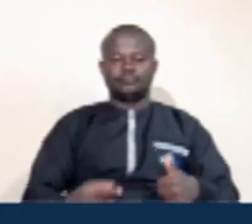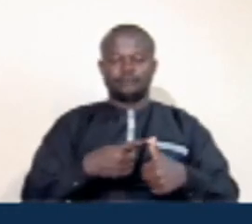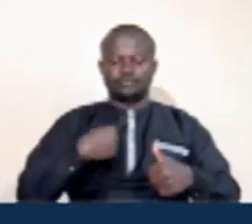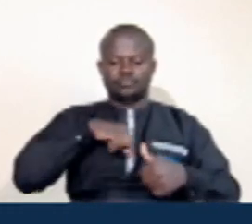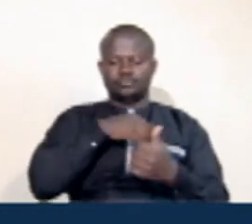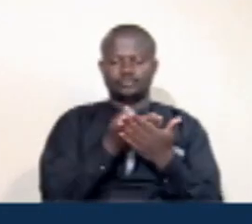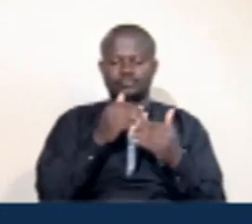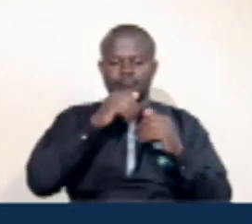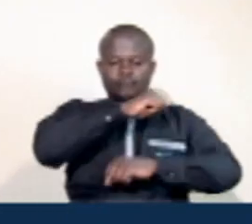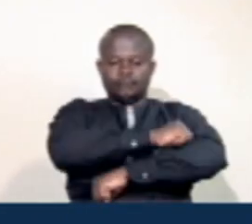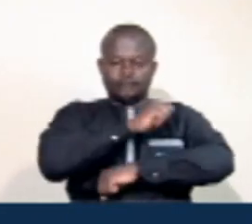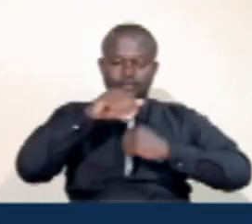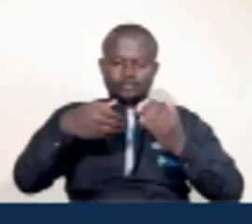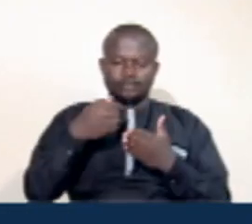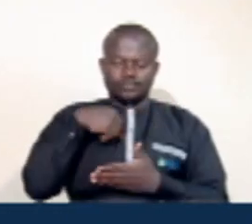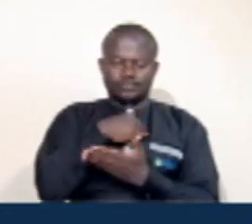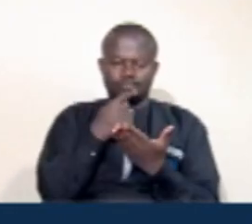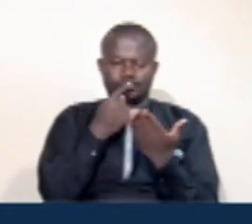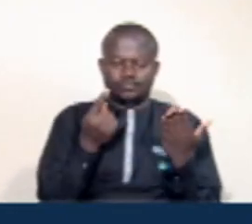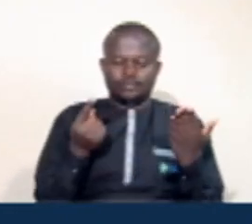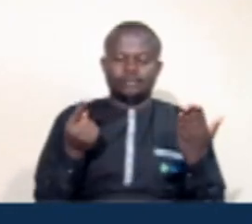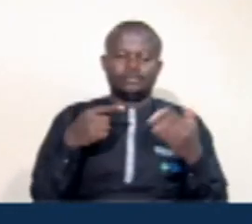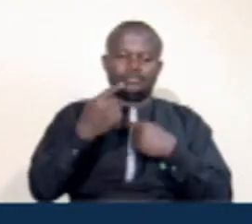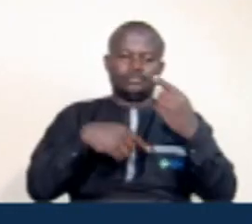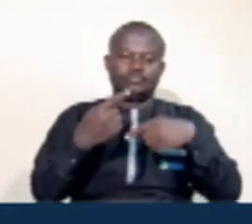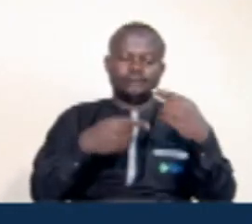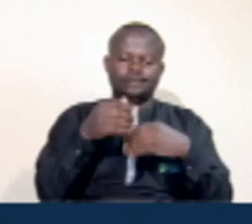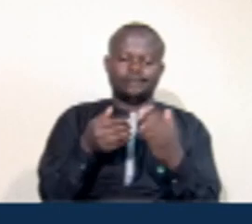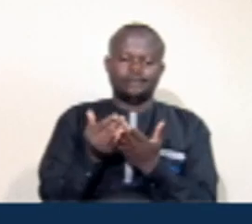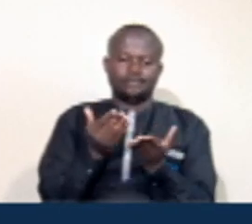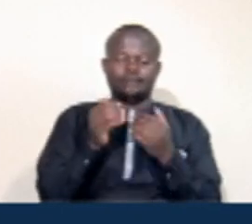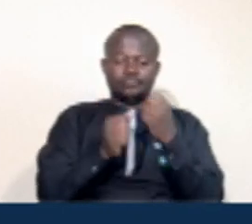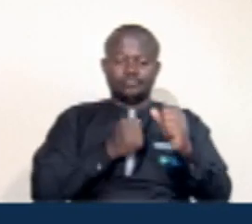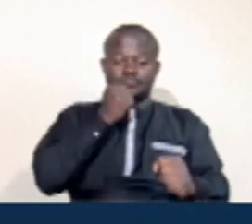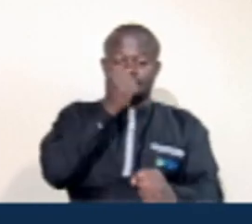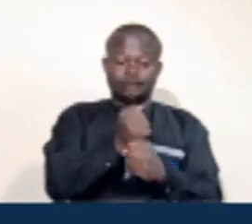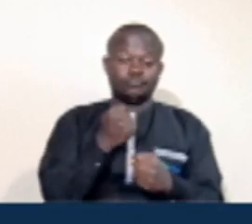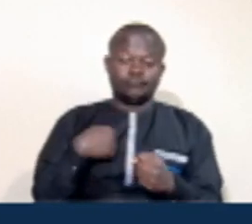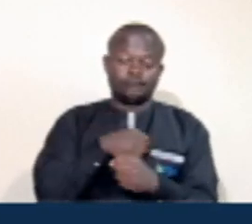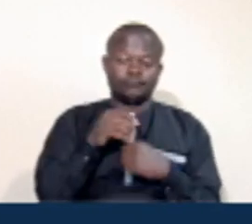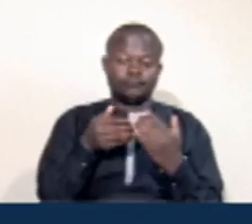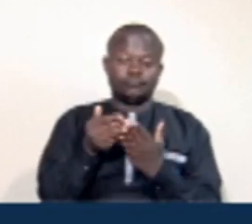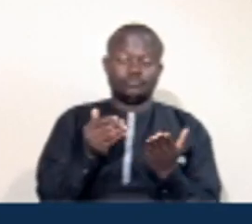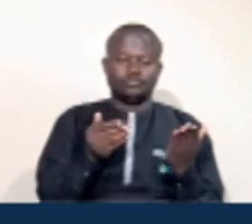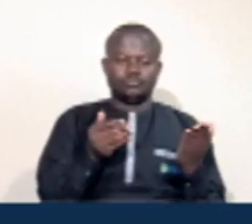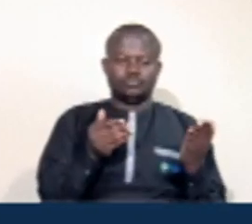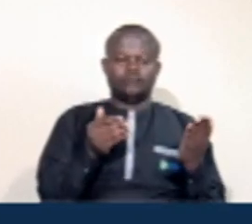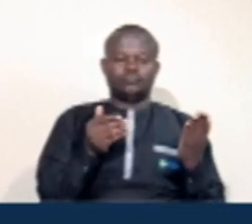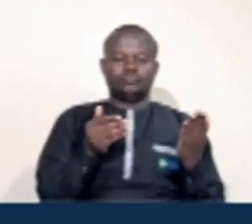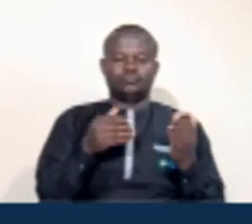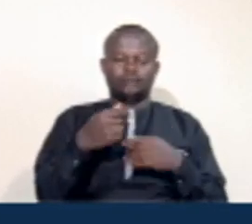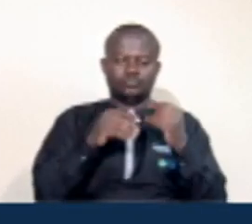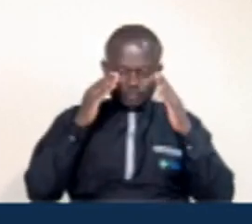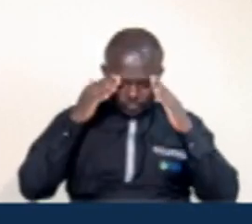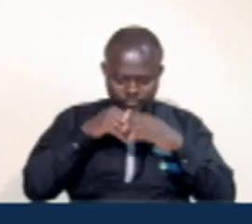cyo dusaba abanyeshuri nuko bakomeza uno mwaka wari ugeze ku musozo bakomeza